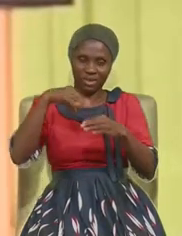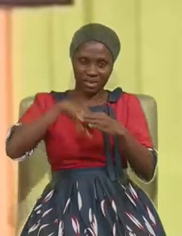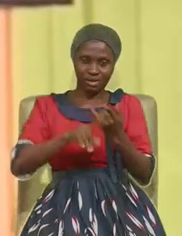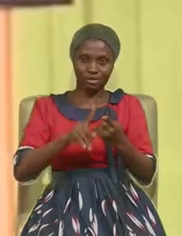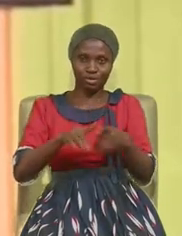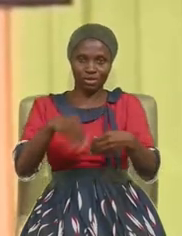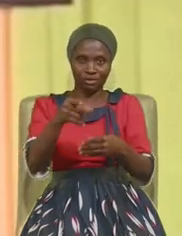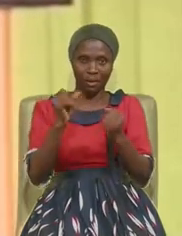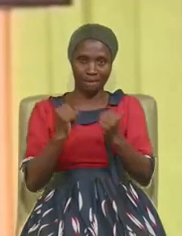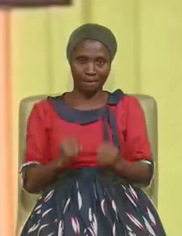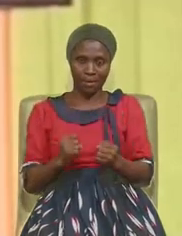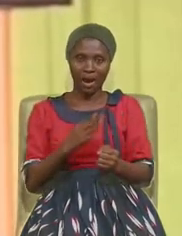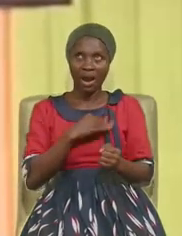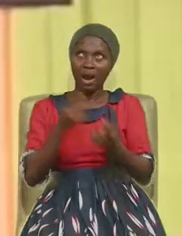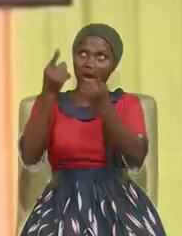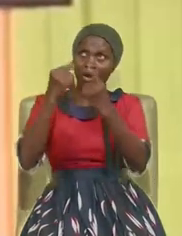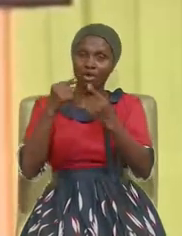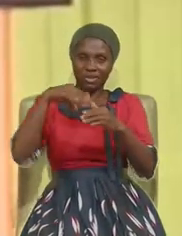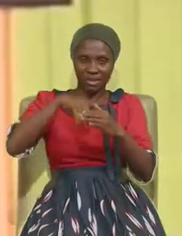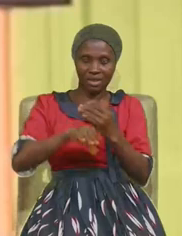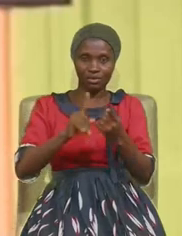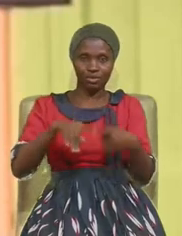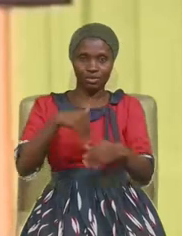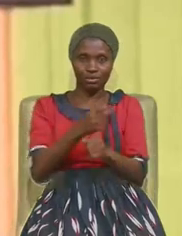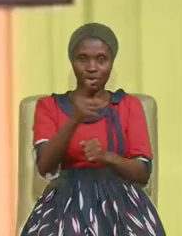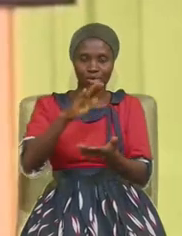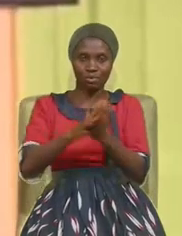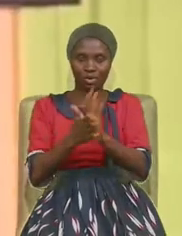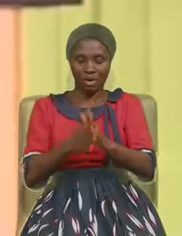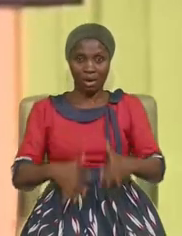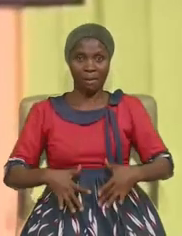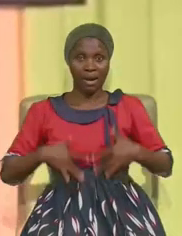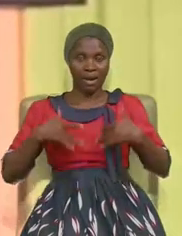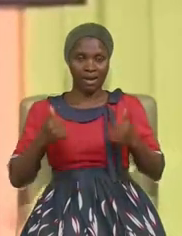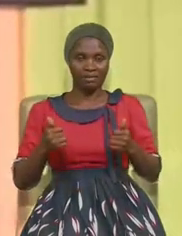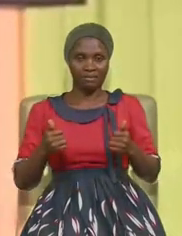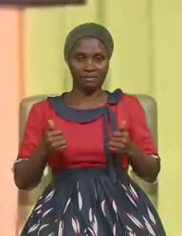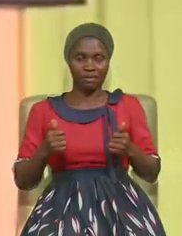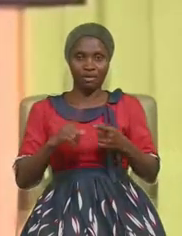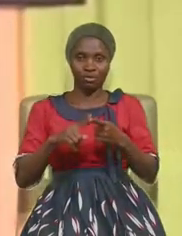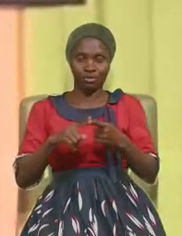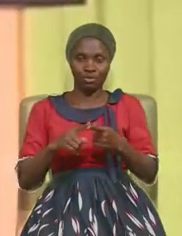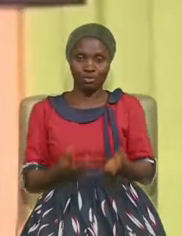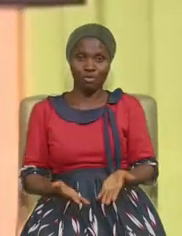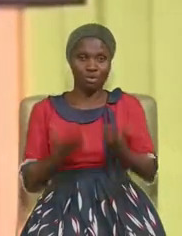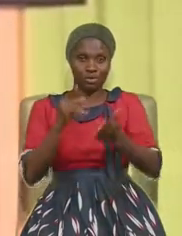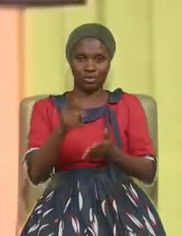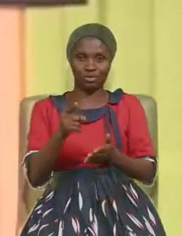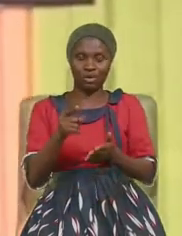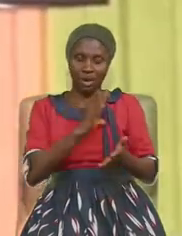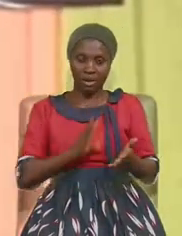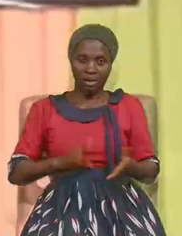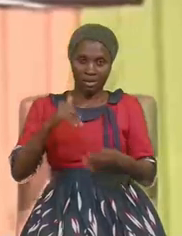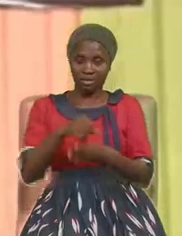puissance. Il entre pour te ramener à la vie, te ressusciter. Christ en vous,